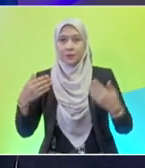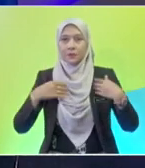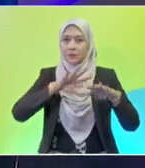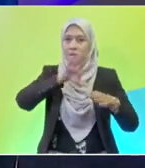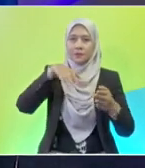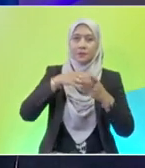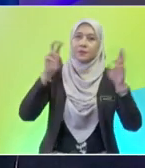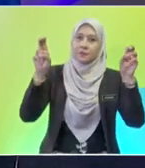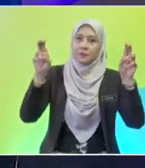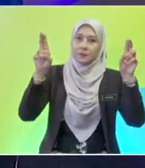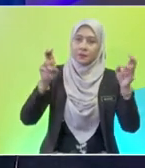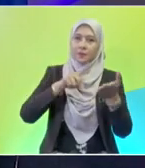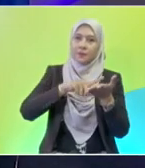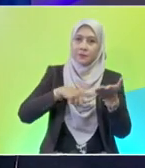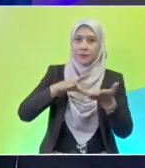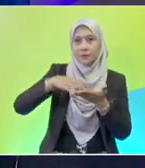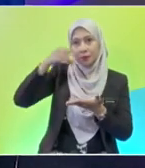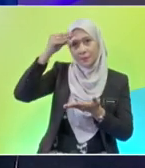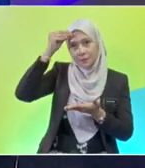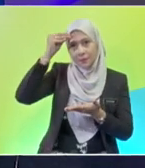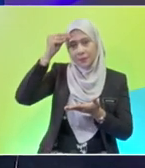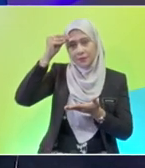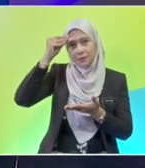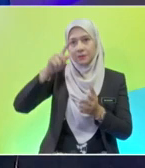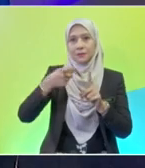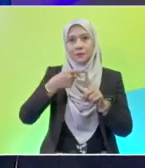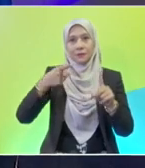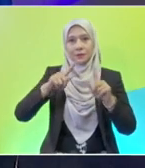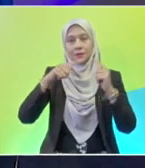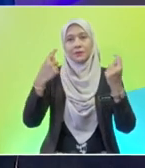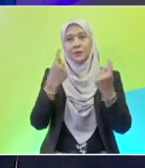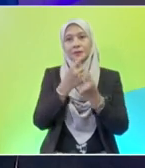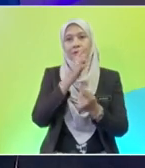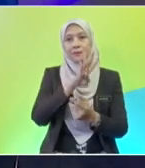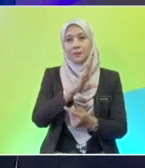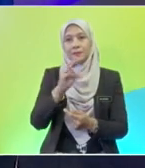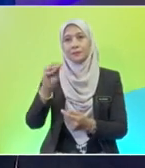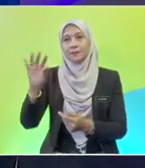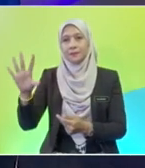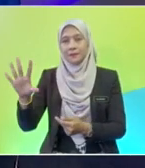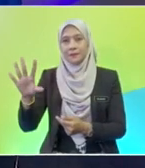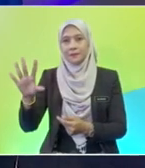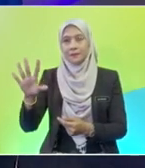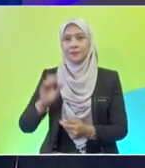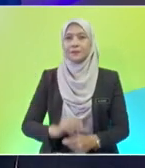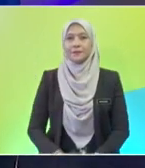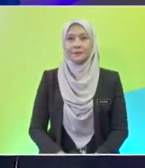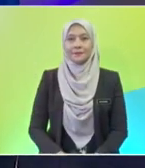pilihan bagi pelajar Tak nak baca takjub satu tanah baca tajuk dua sebab konon konon